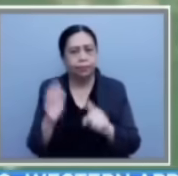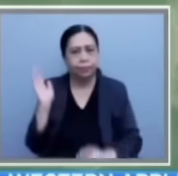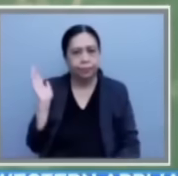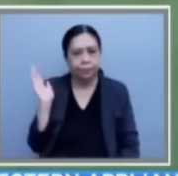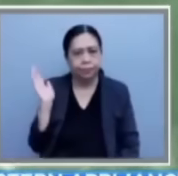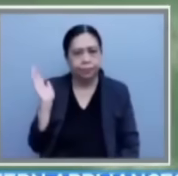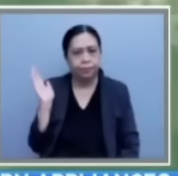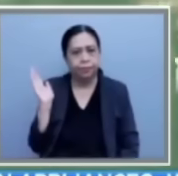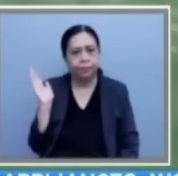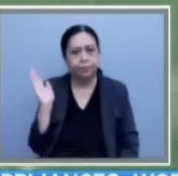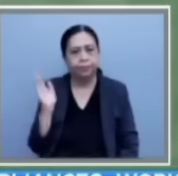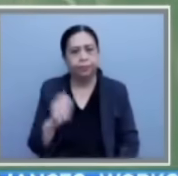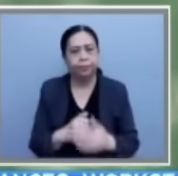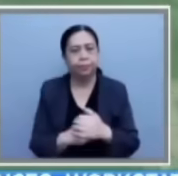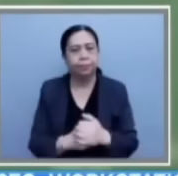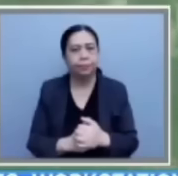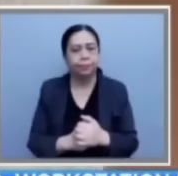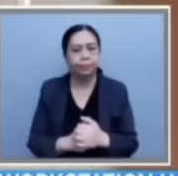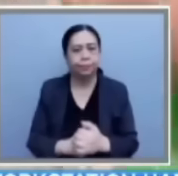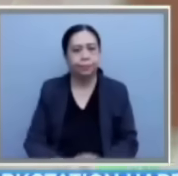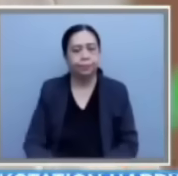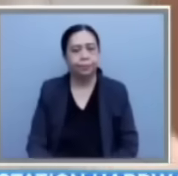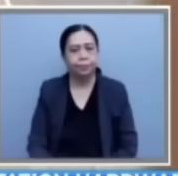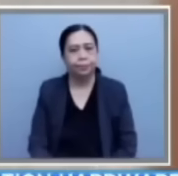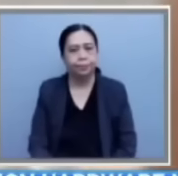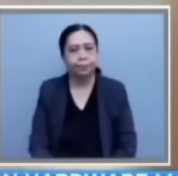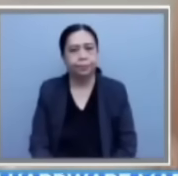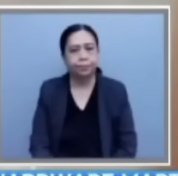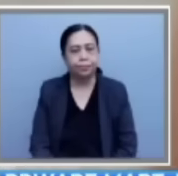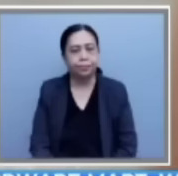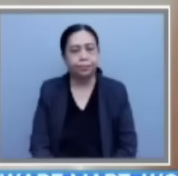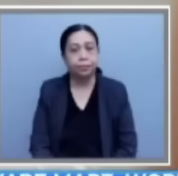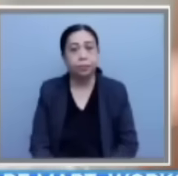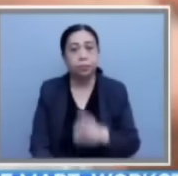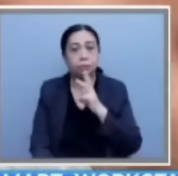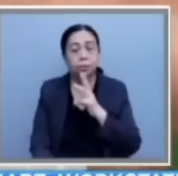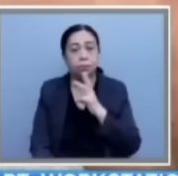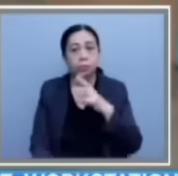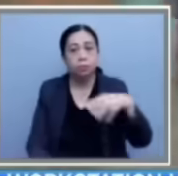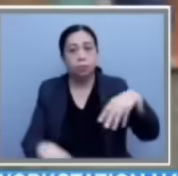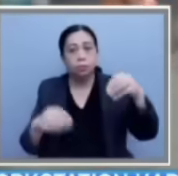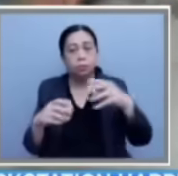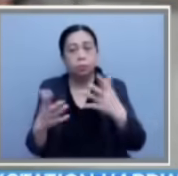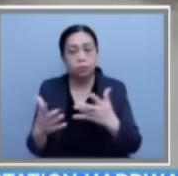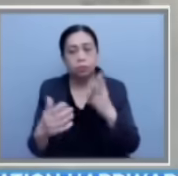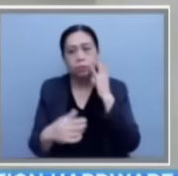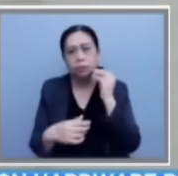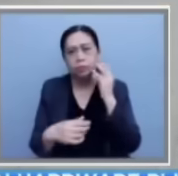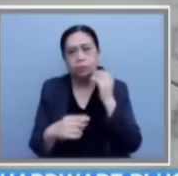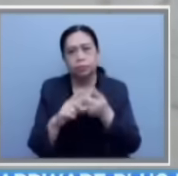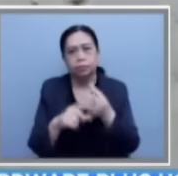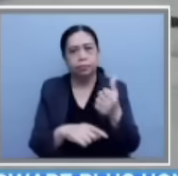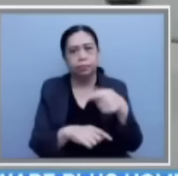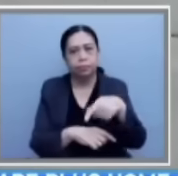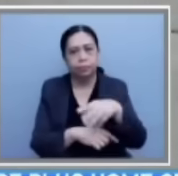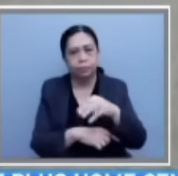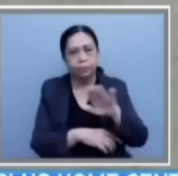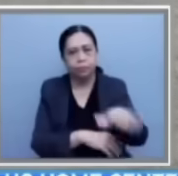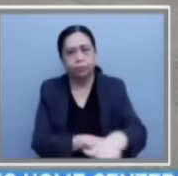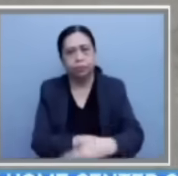373 hanggang 382 ang water service interruption ay mararanasan mula 10 PM hanggang 2:00